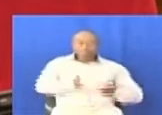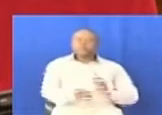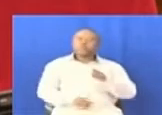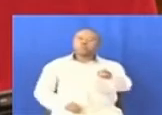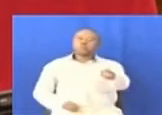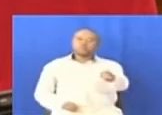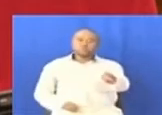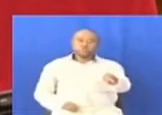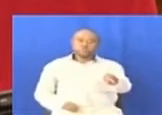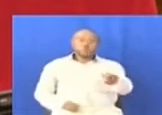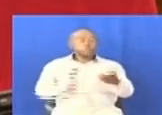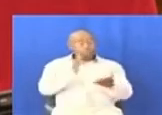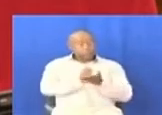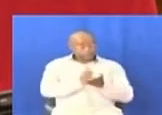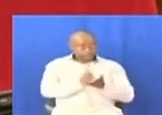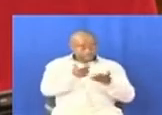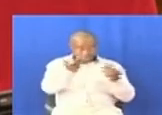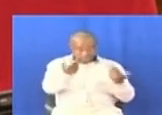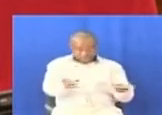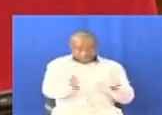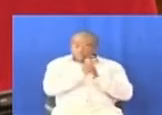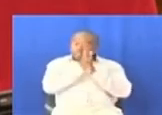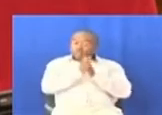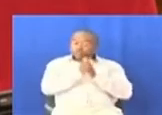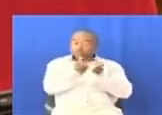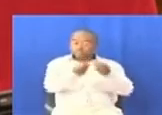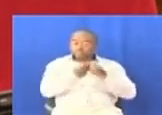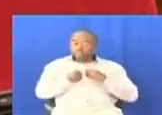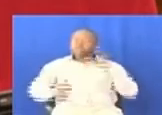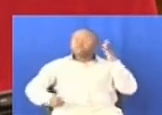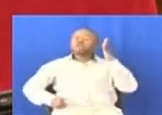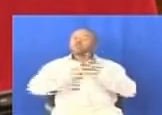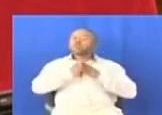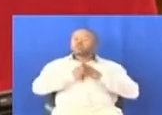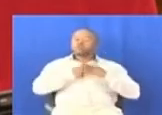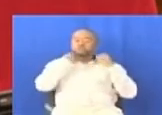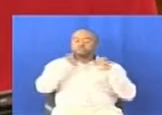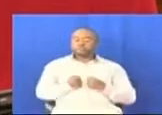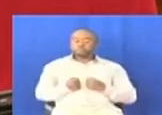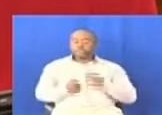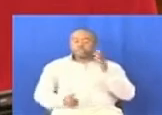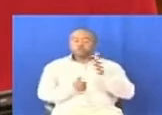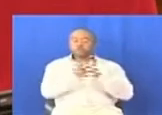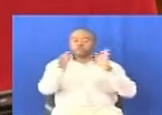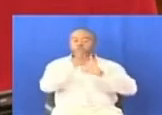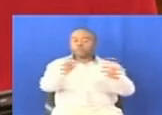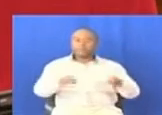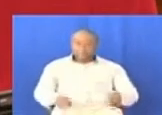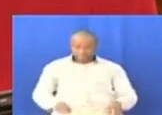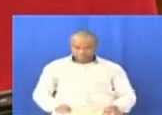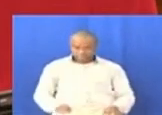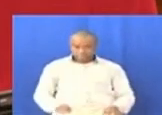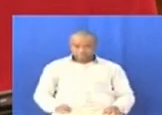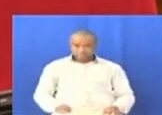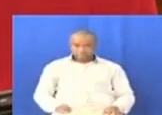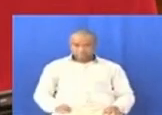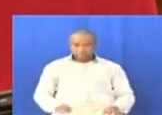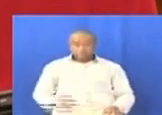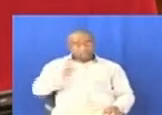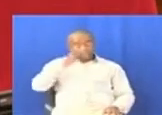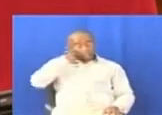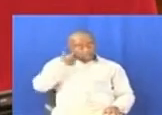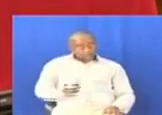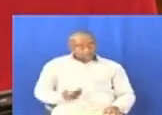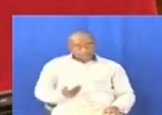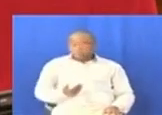Tunashukuru wametuletea kiongozi shupavu na kiongozi mwema. Mheshimiwa Rais, baada ya